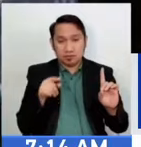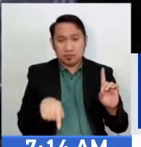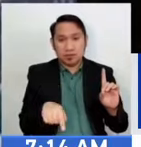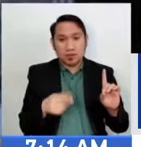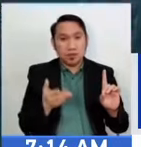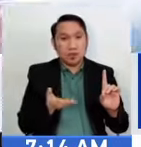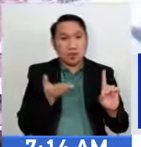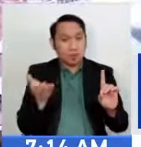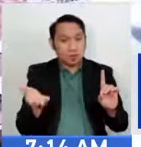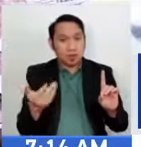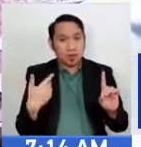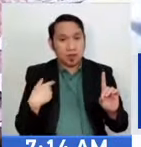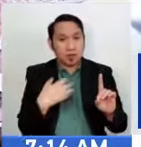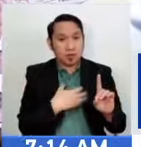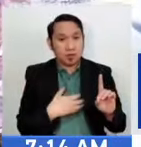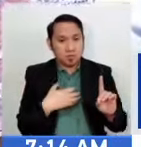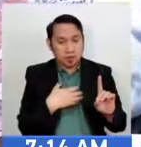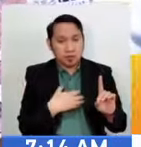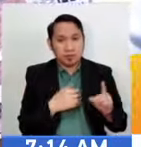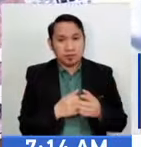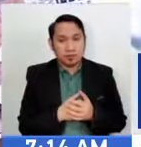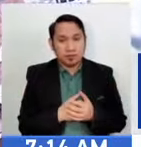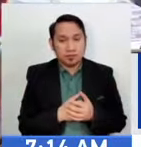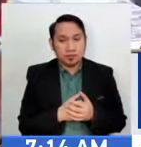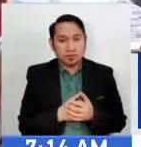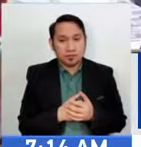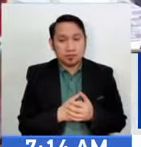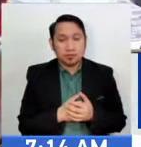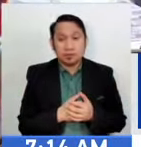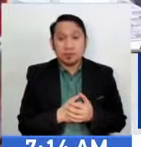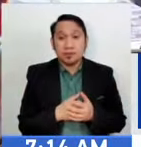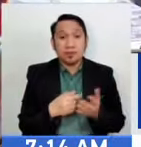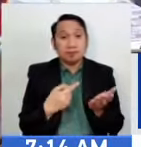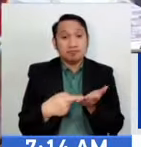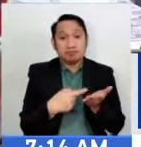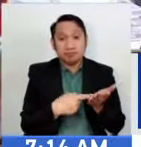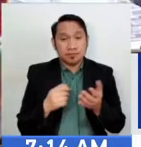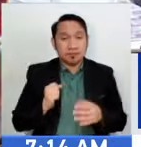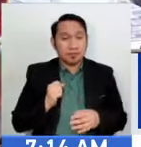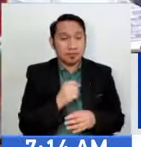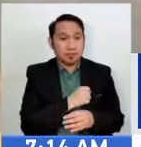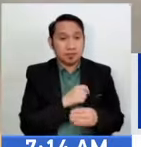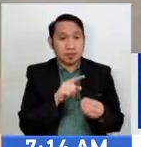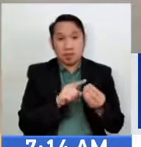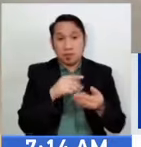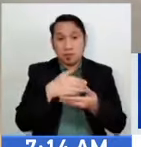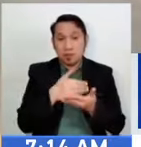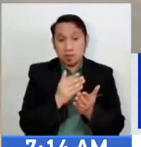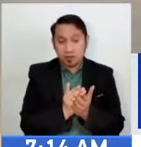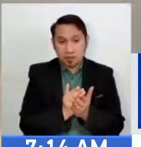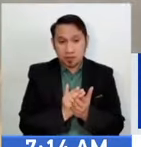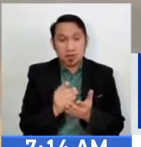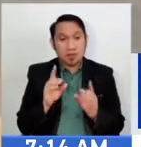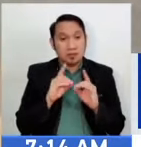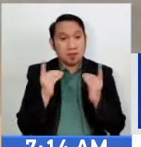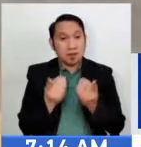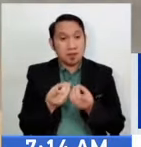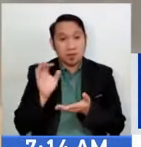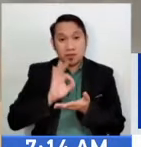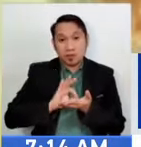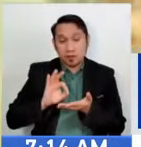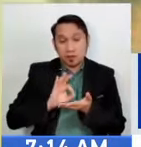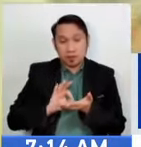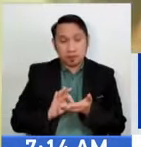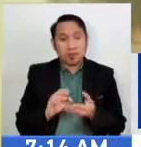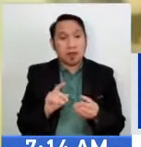nila. Tinalakay naman sa pagdinig ng Senado sa panukalang budget ng Department of Finance ang panukala nitong 10 pisong